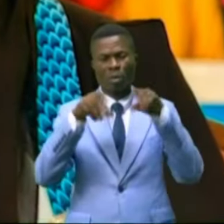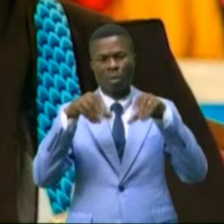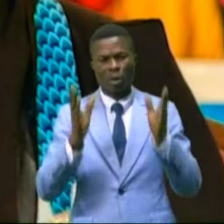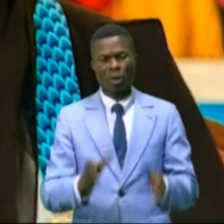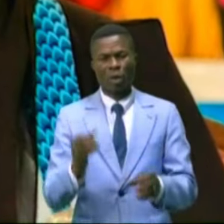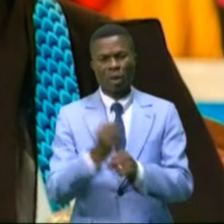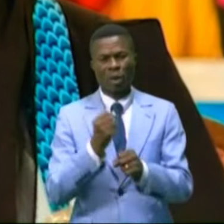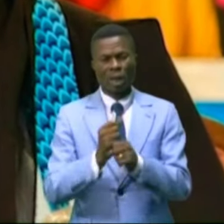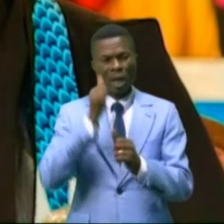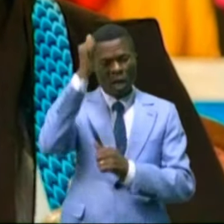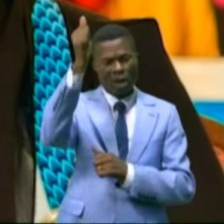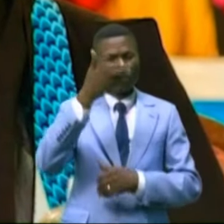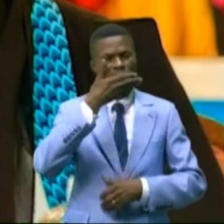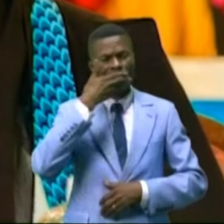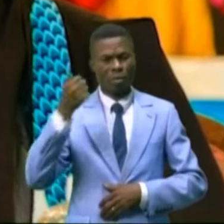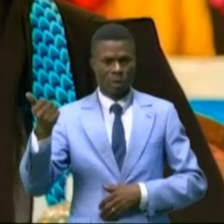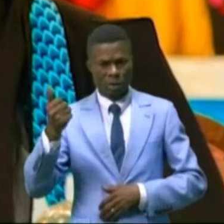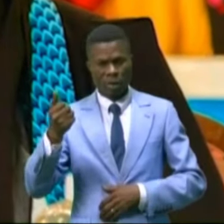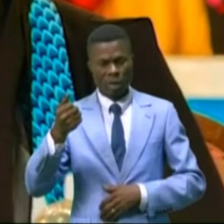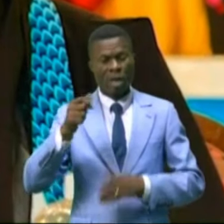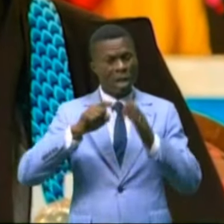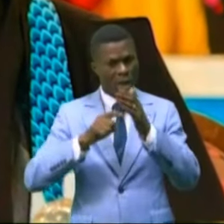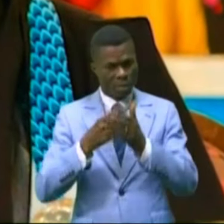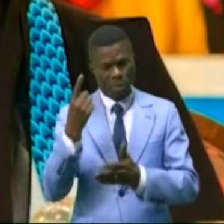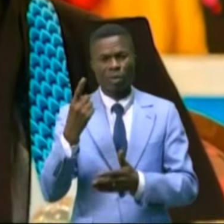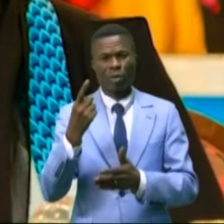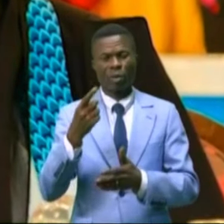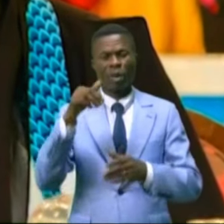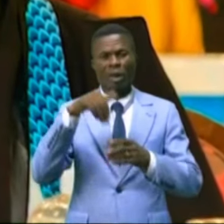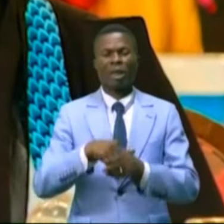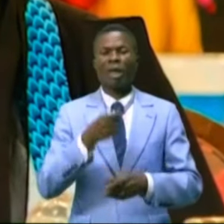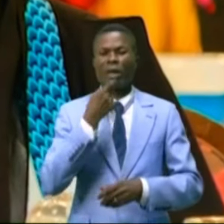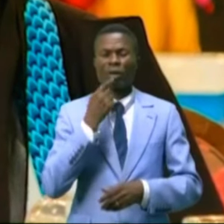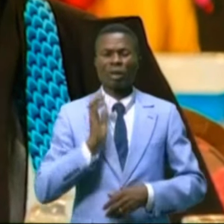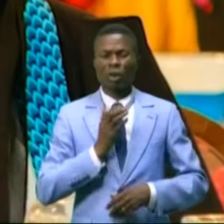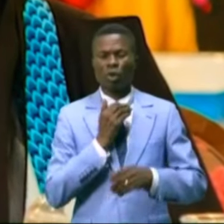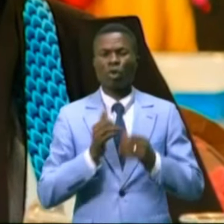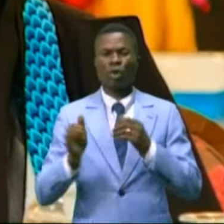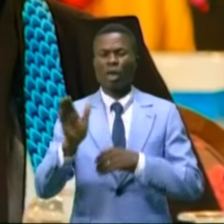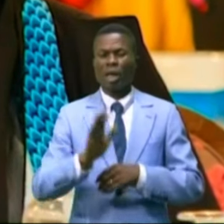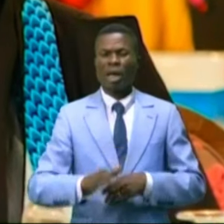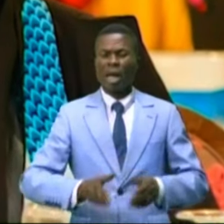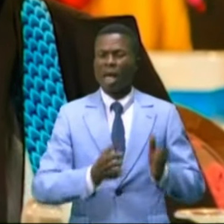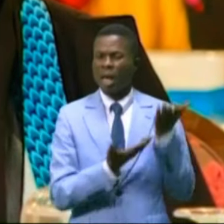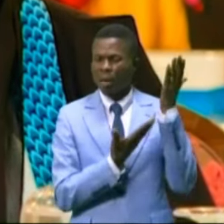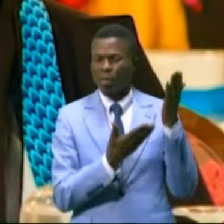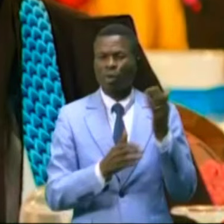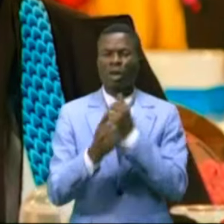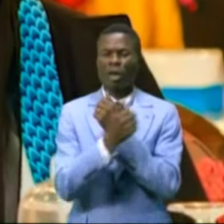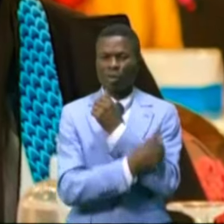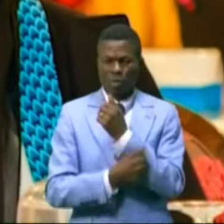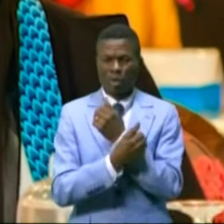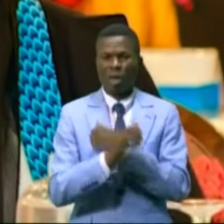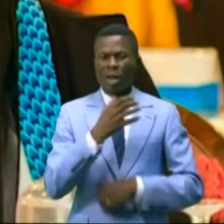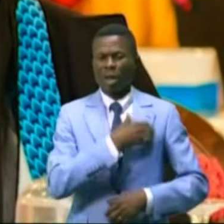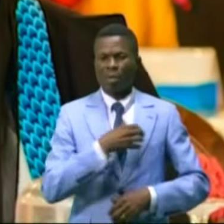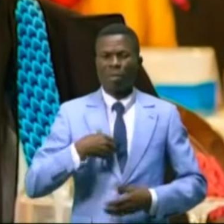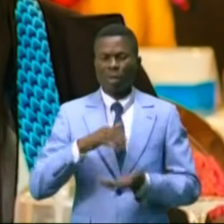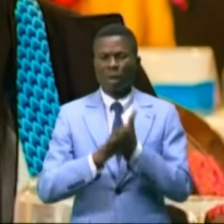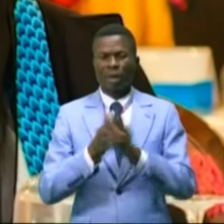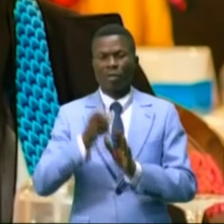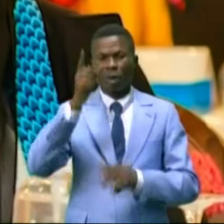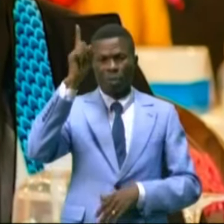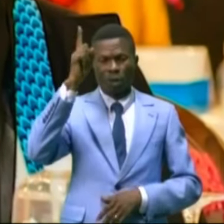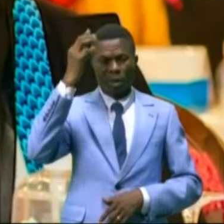travailler pour un avenir meilleur c'est pour la première fois que dans l'histoire de notre cher et beau pays qu'une femme occupe la